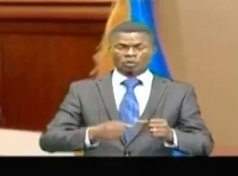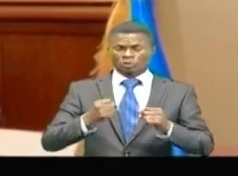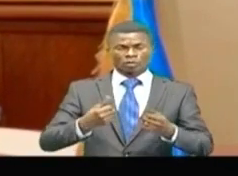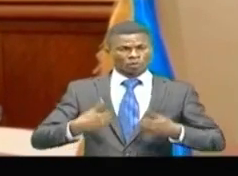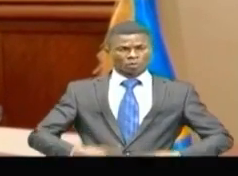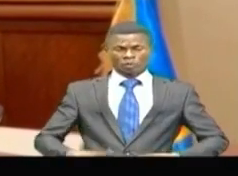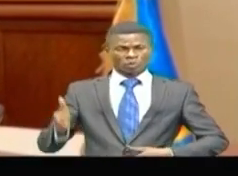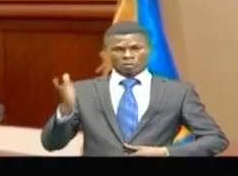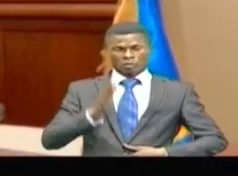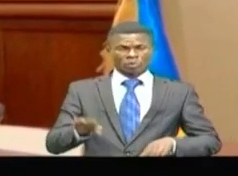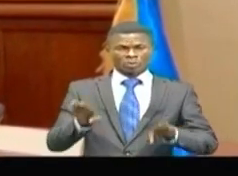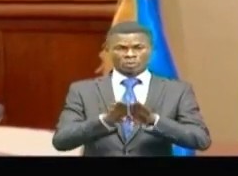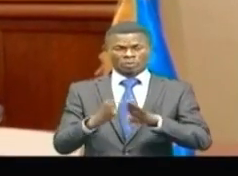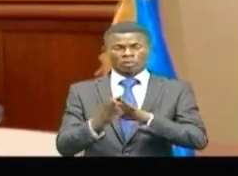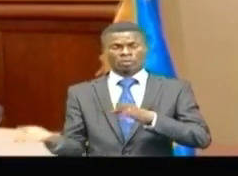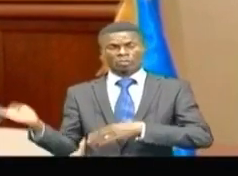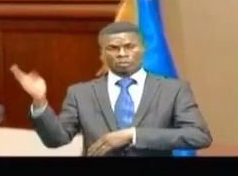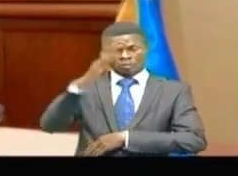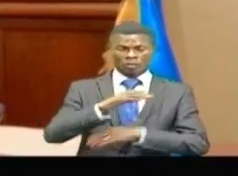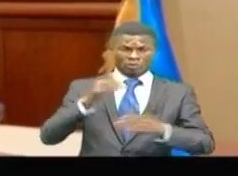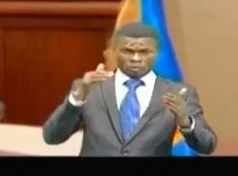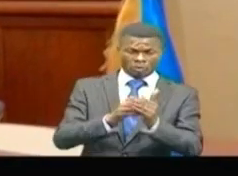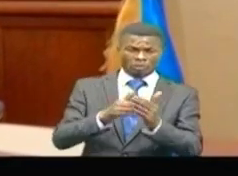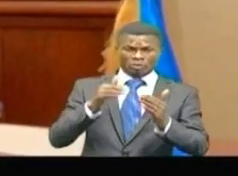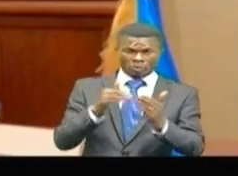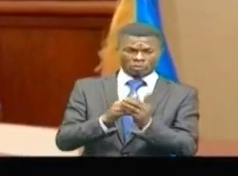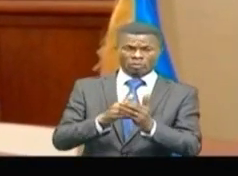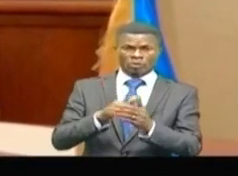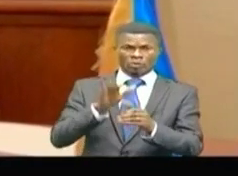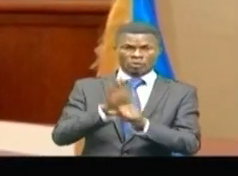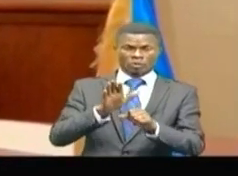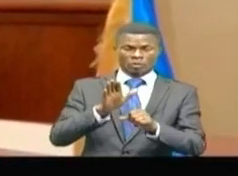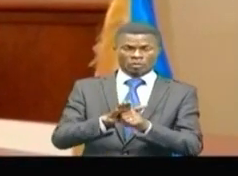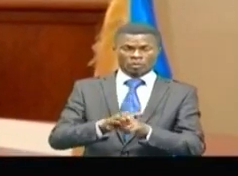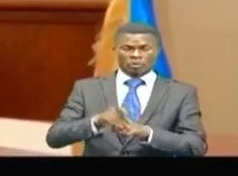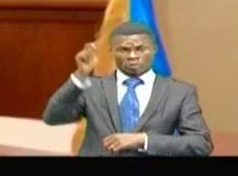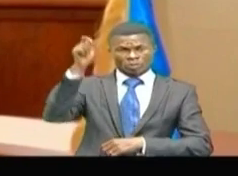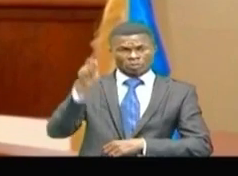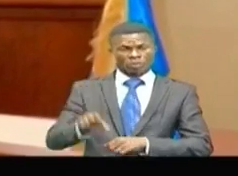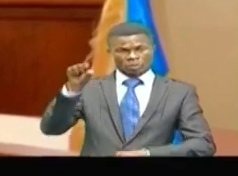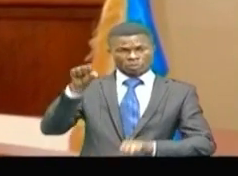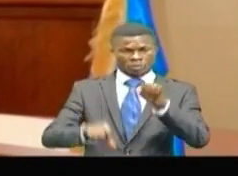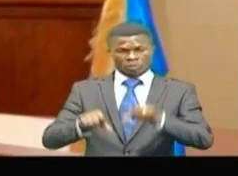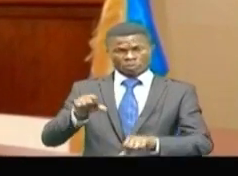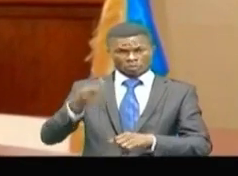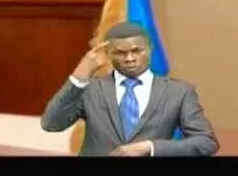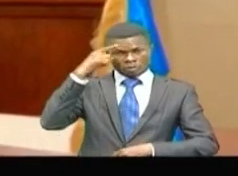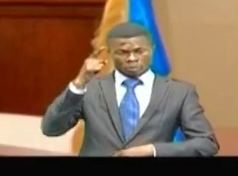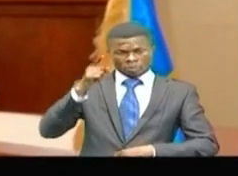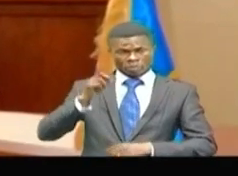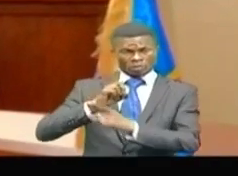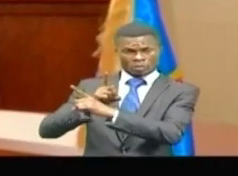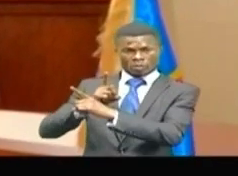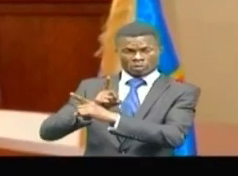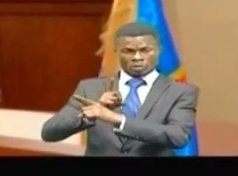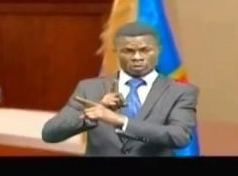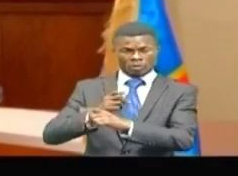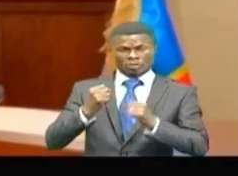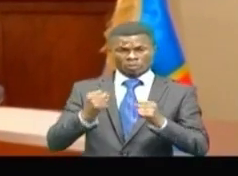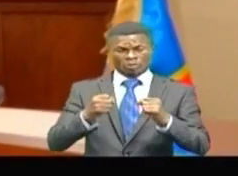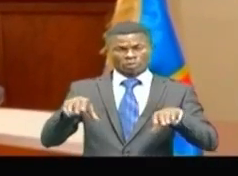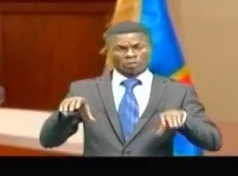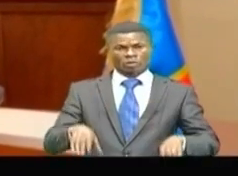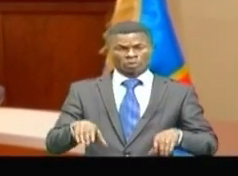jour et nuit, contre les différentes forces négatives pour la défense de la souveraineté